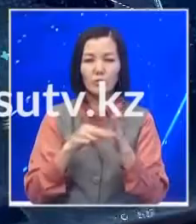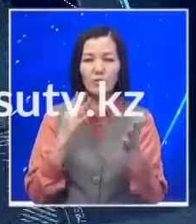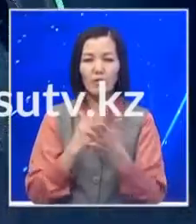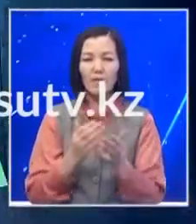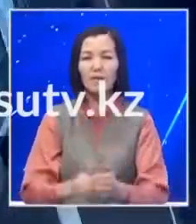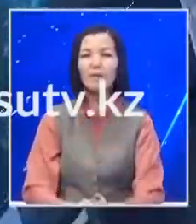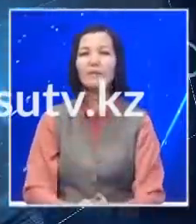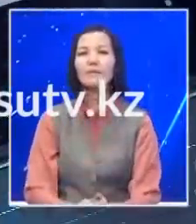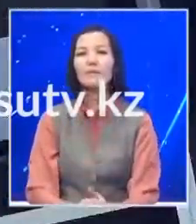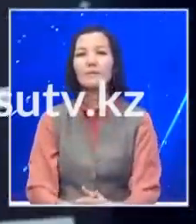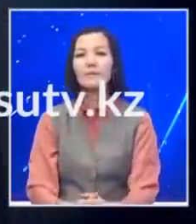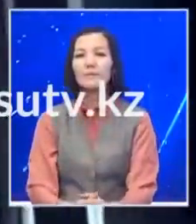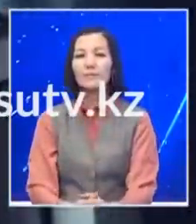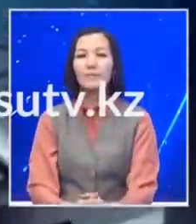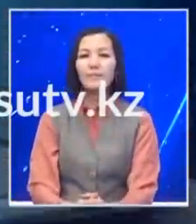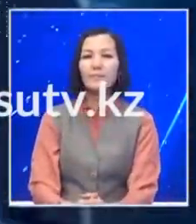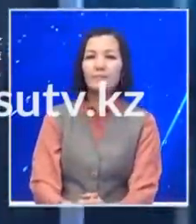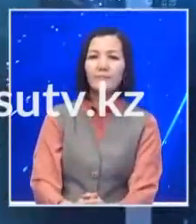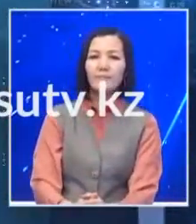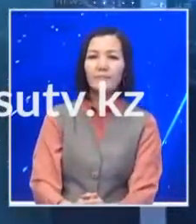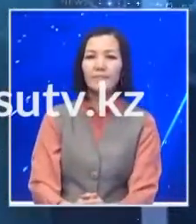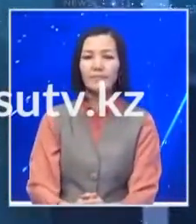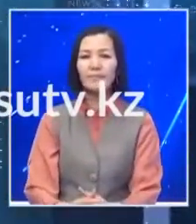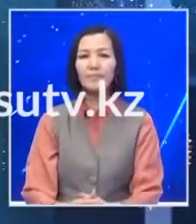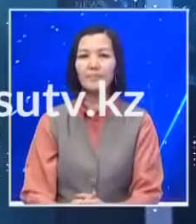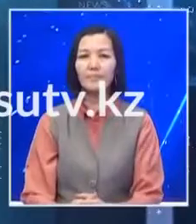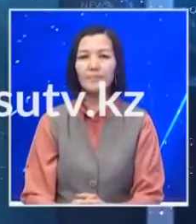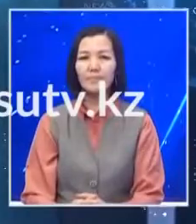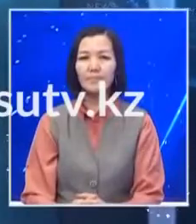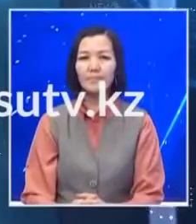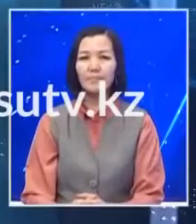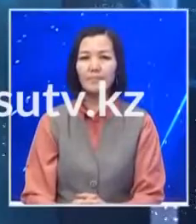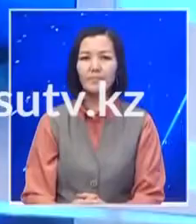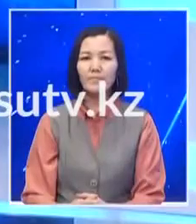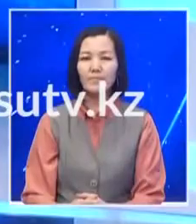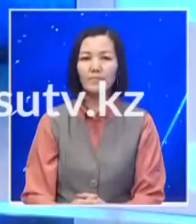Мадина Берікқызы, Мәди Байбосынов, Абылай Құттықбай, жетісу телеарнасы.